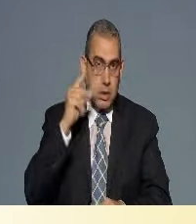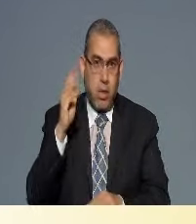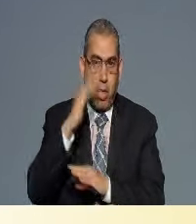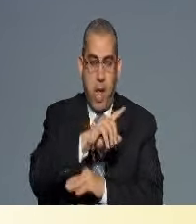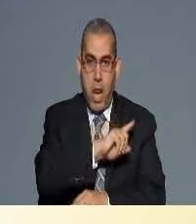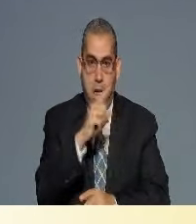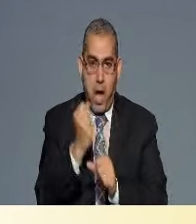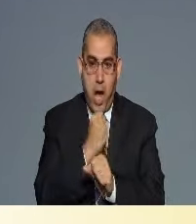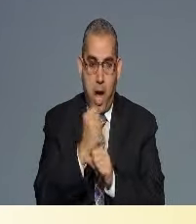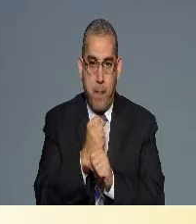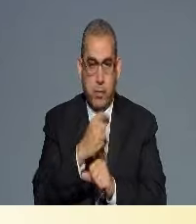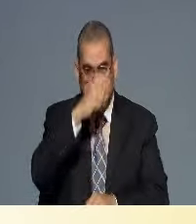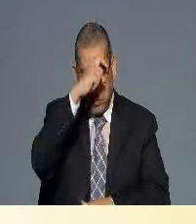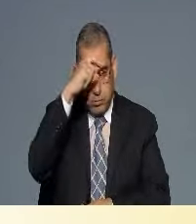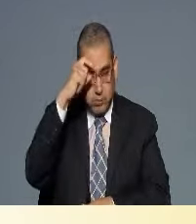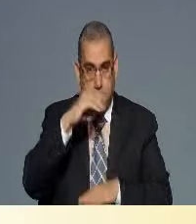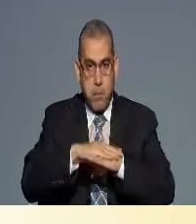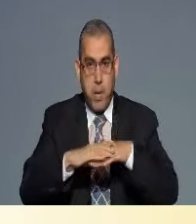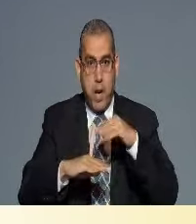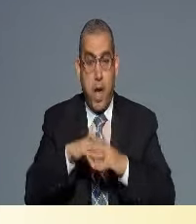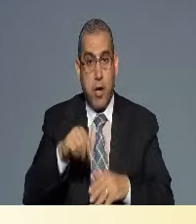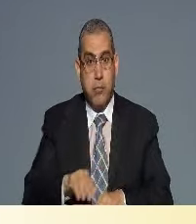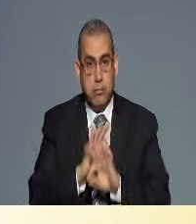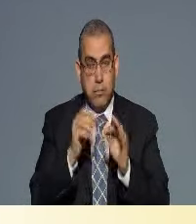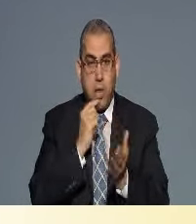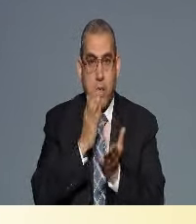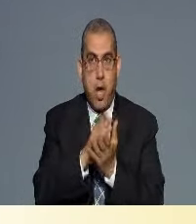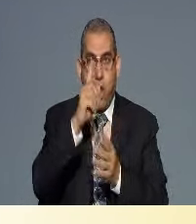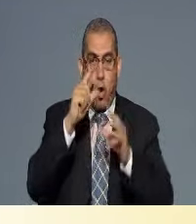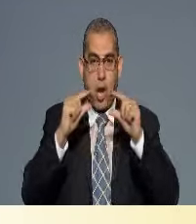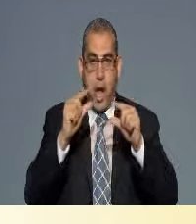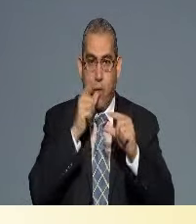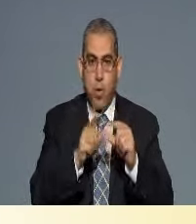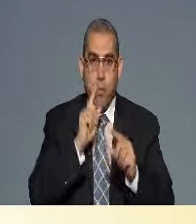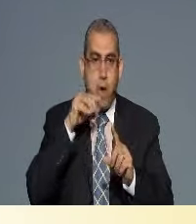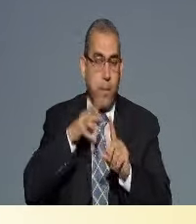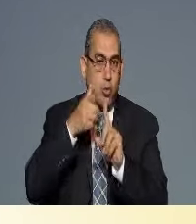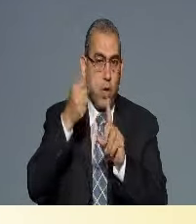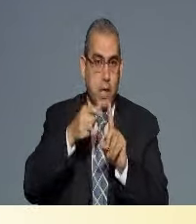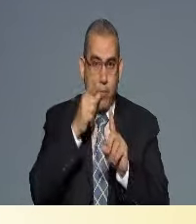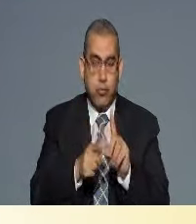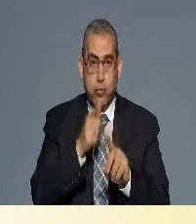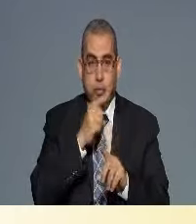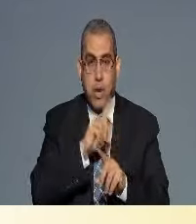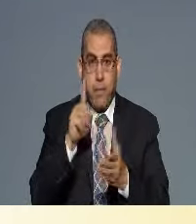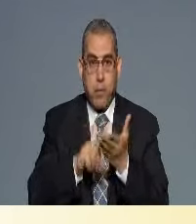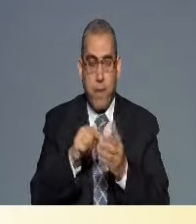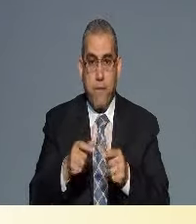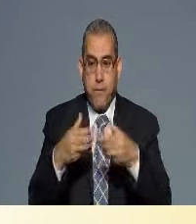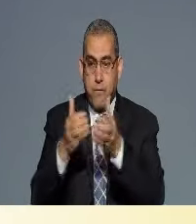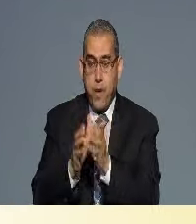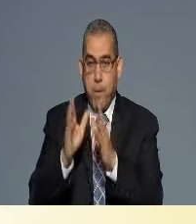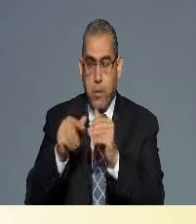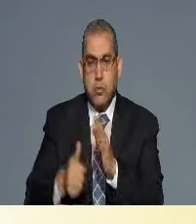عمل وعرق ودماء. فصدق رسولنا الكريم عندما قال لا تزال فئة من أمتي منصورين